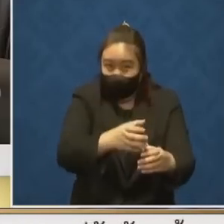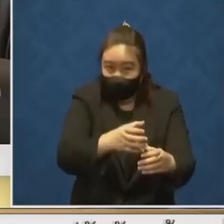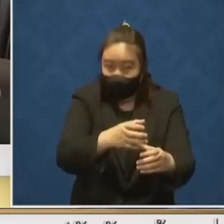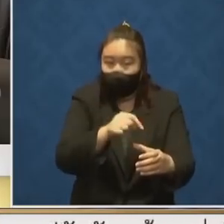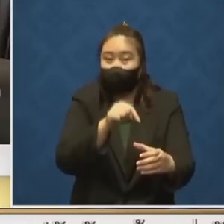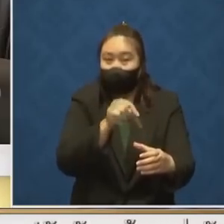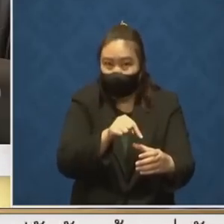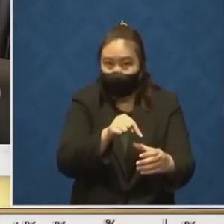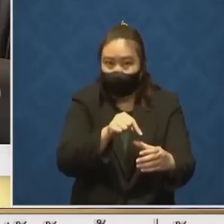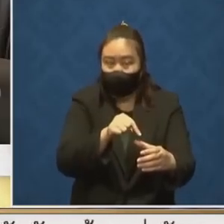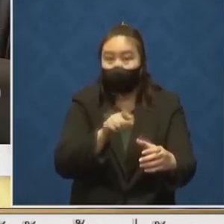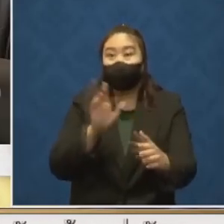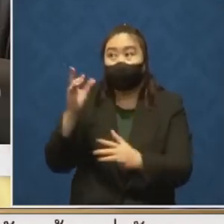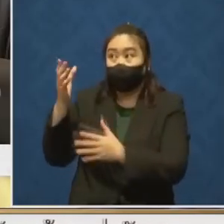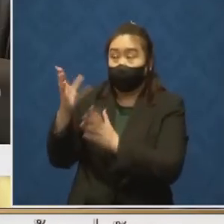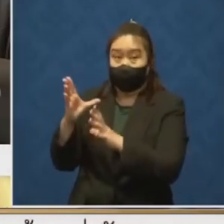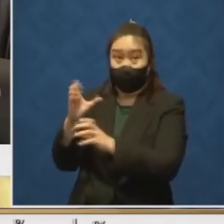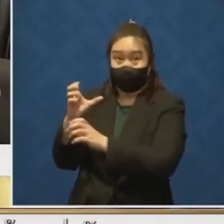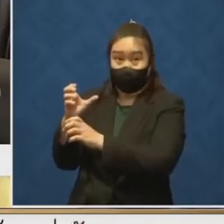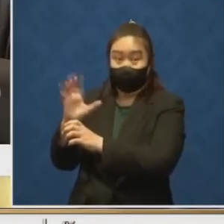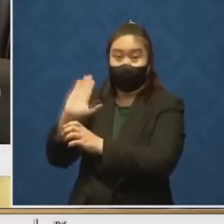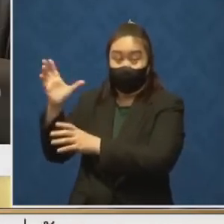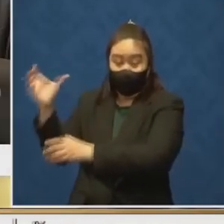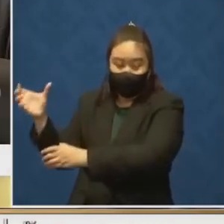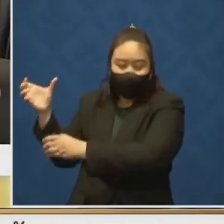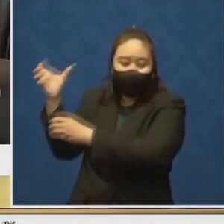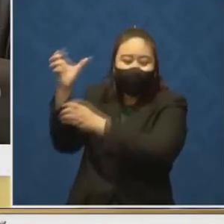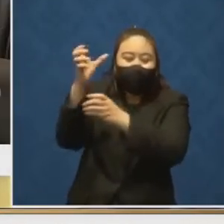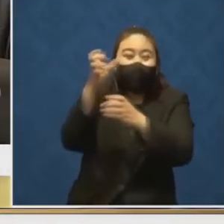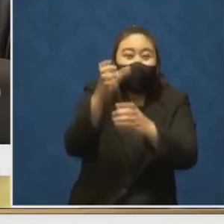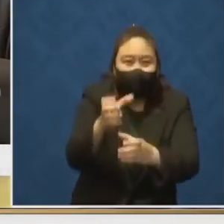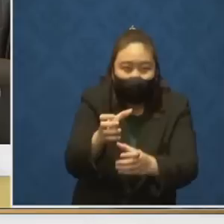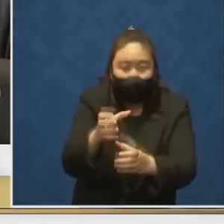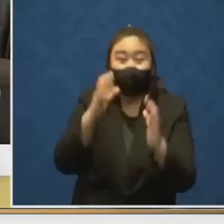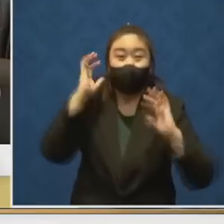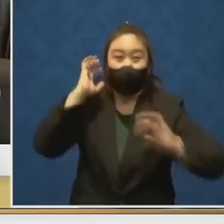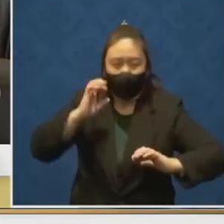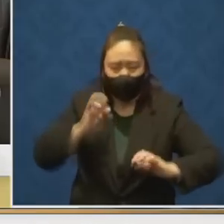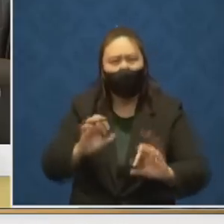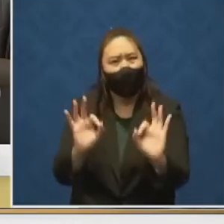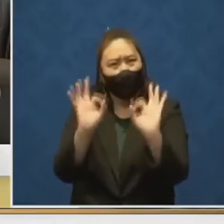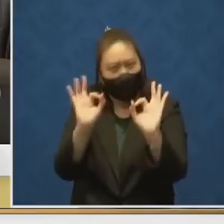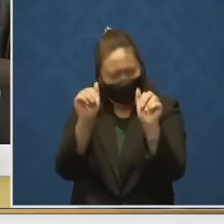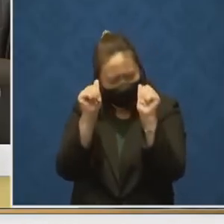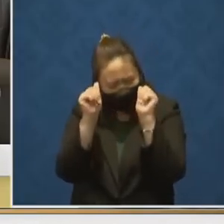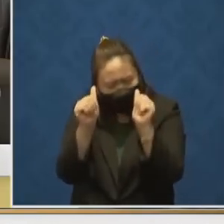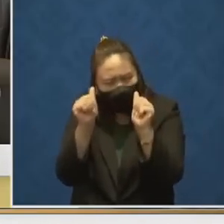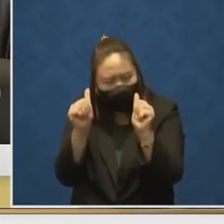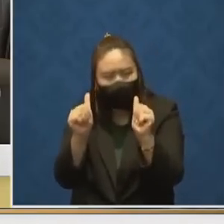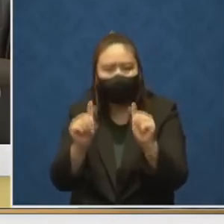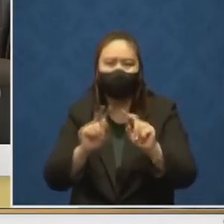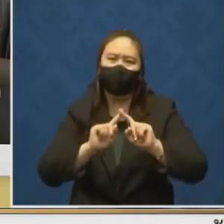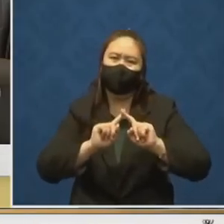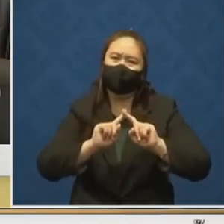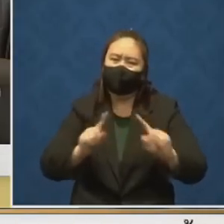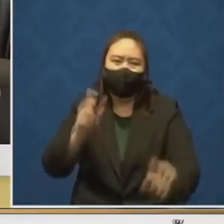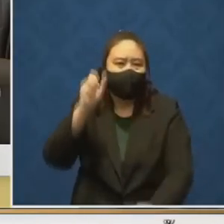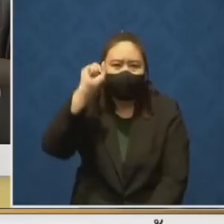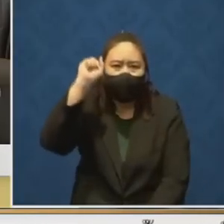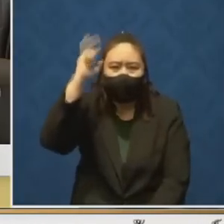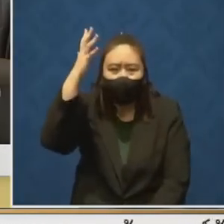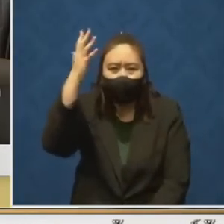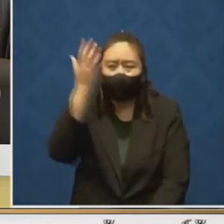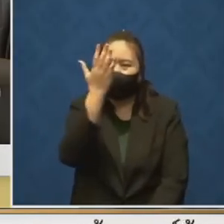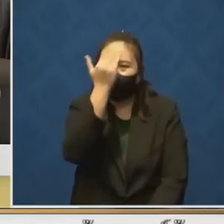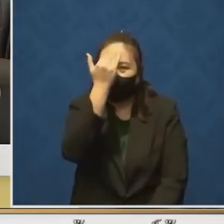ไว้ที่จหวรบรีถือว่าเป็เรื่องดีและเปเรื่องมงคลแต่พวกเขาไม่เข้าใจค่ว่าแล้วทำ